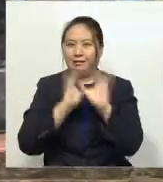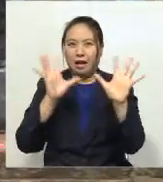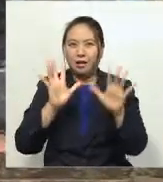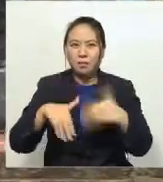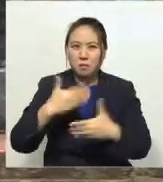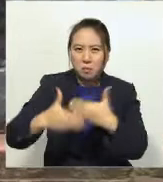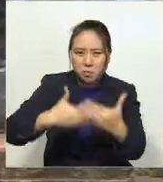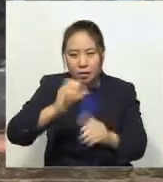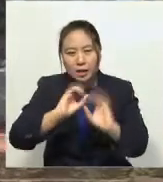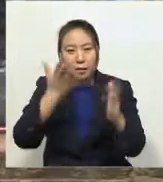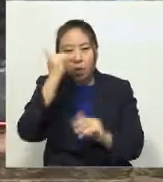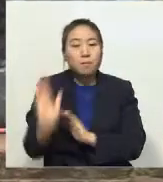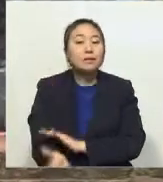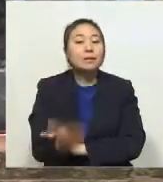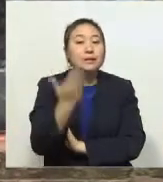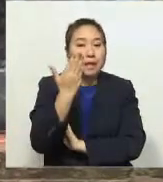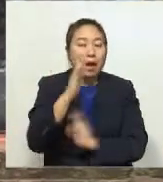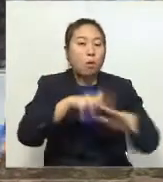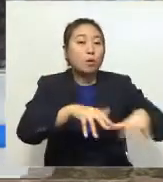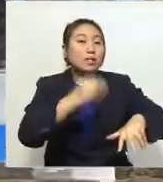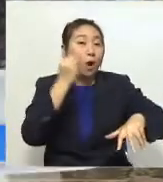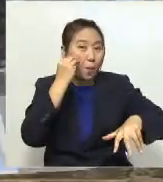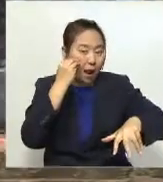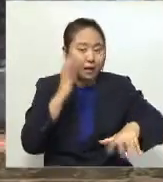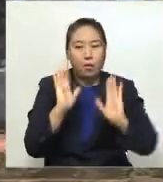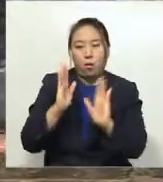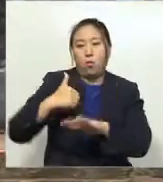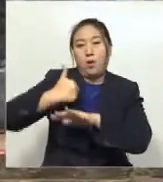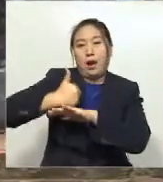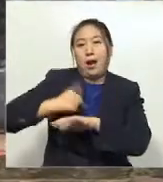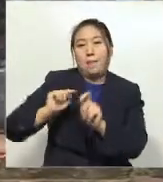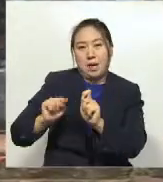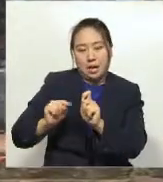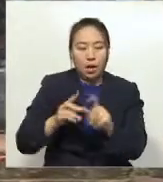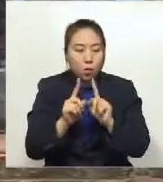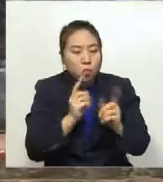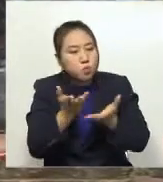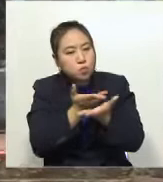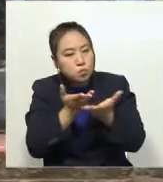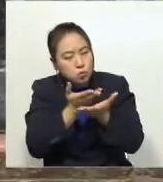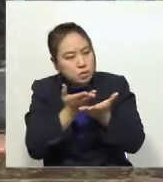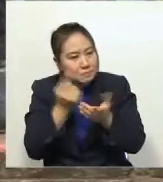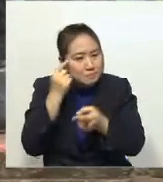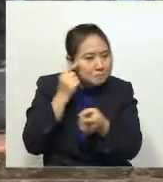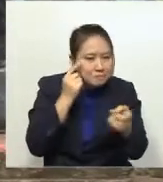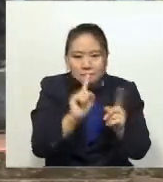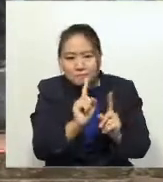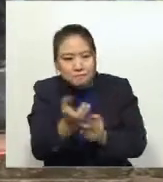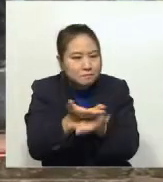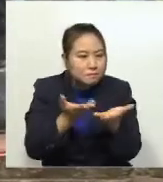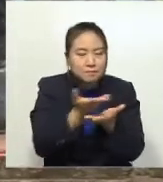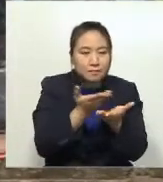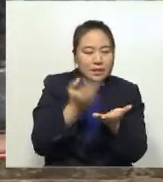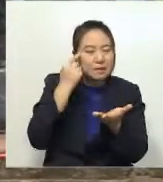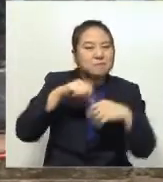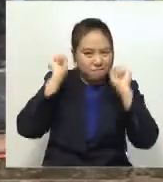ช้าที่ผ่านมาทางชาวบ้านแล้วก็นายอำเภอได้มีการทำประชามตินะคะซึ่งประชามติส่วนใหญ่แล้วก็เห็นด้วยที่จะใช้พื้นที่บริเวณเ